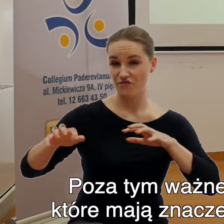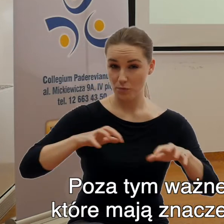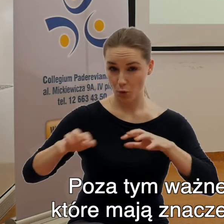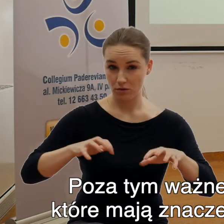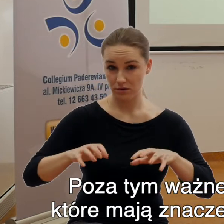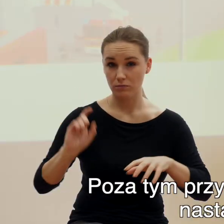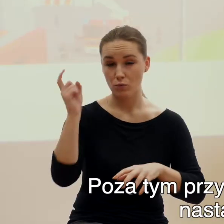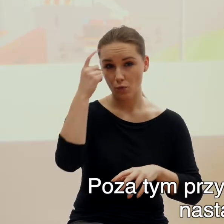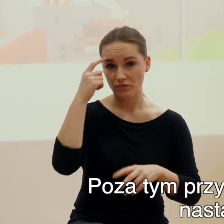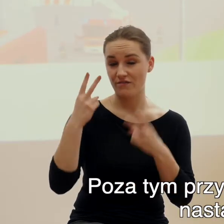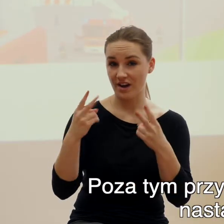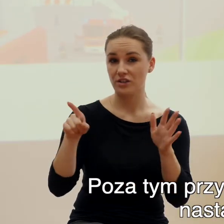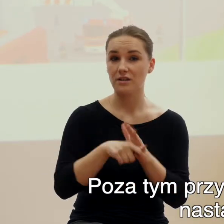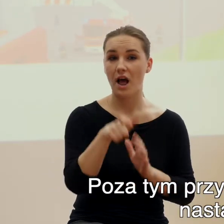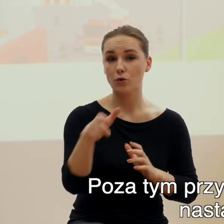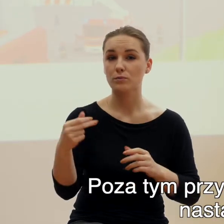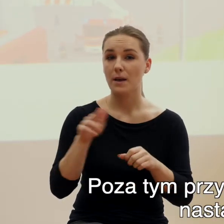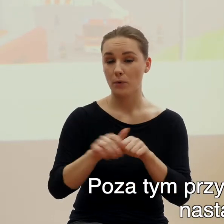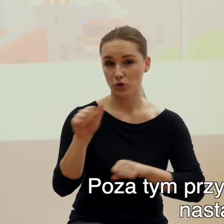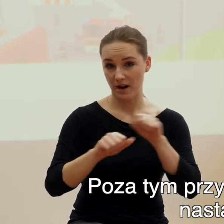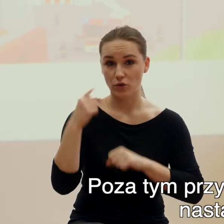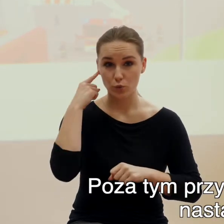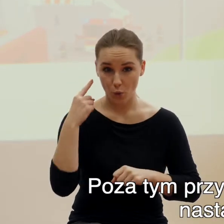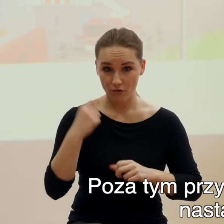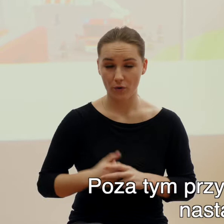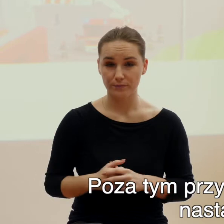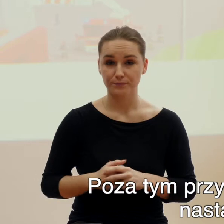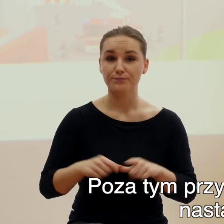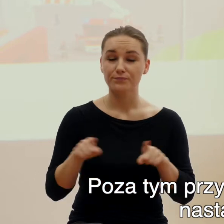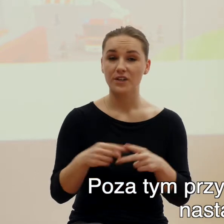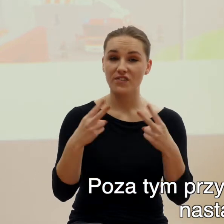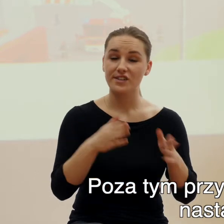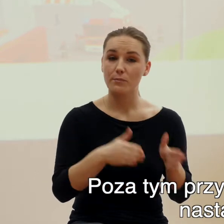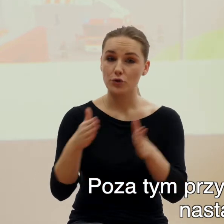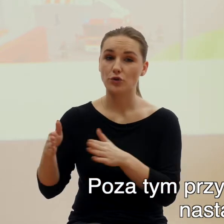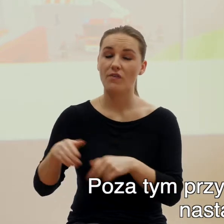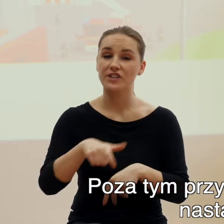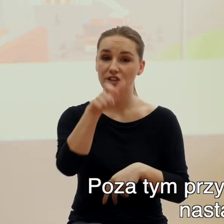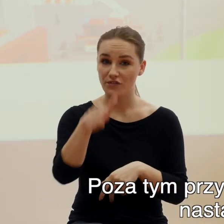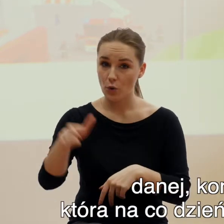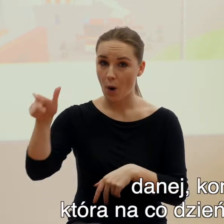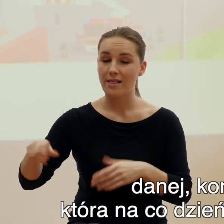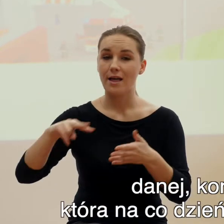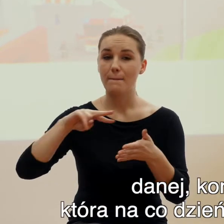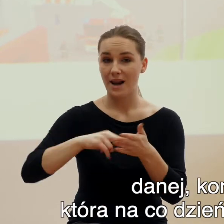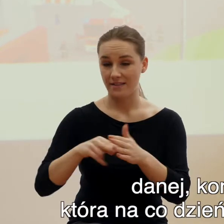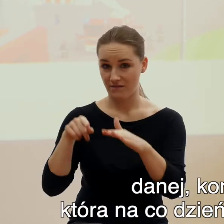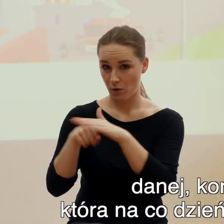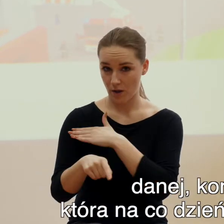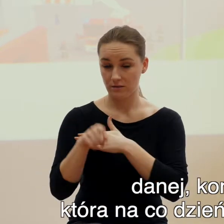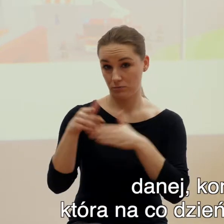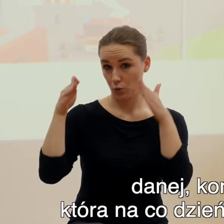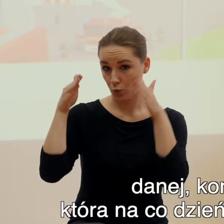słuchową. Poza tym przygotowuje się indywidualne plany ewakuacji, nastawione bezpośrednio na potrzeby danej konkretnej